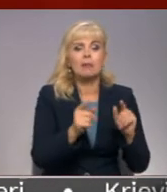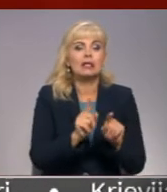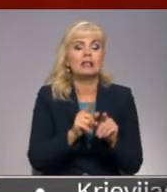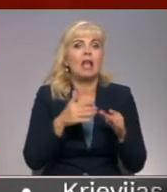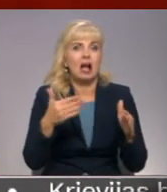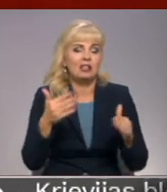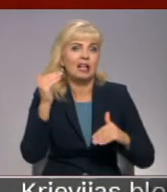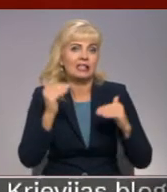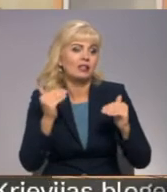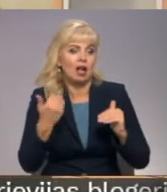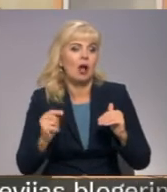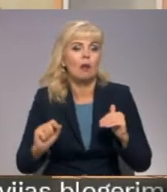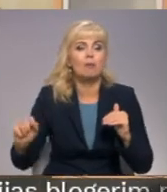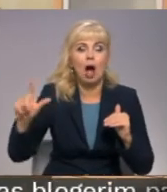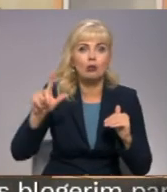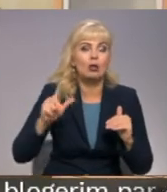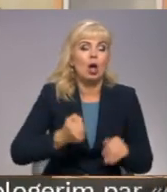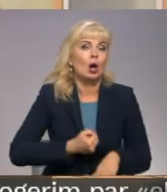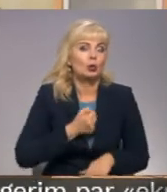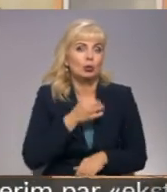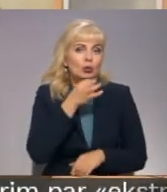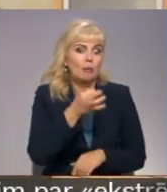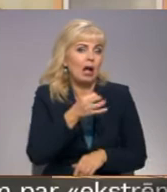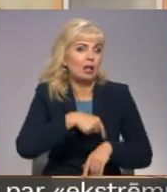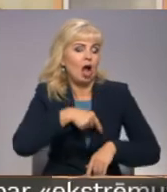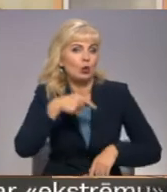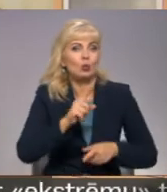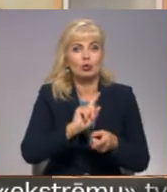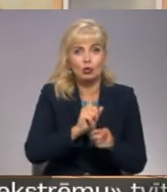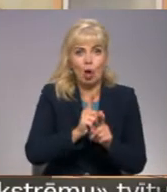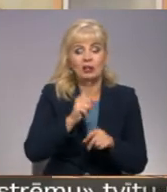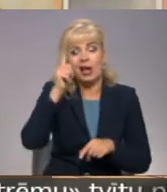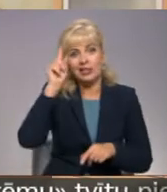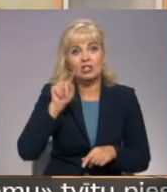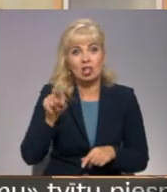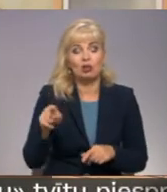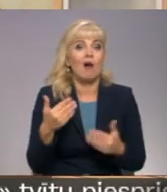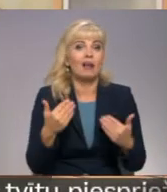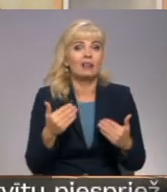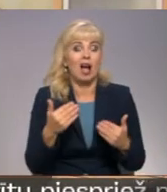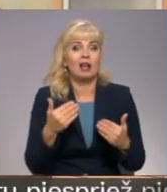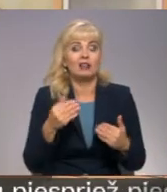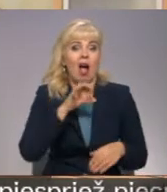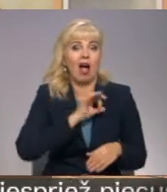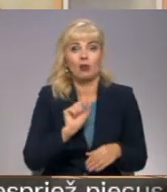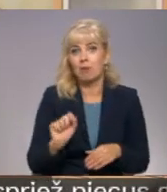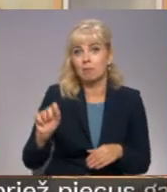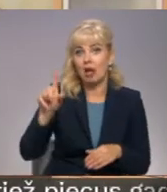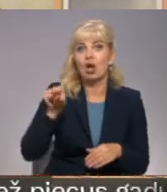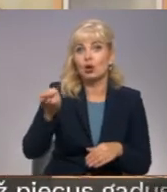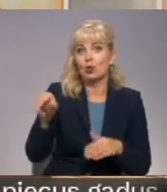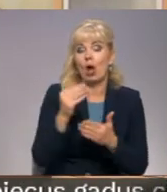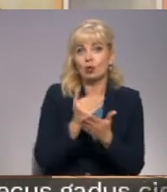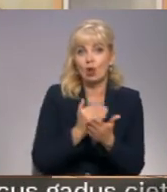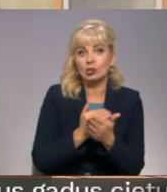kritērija paaugstinājušies. Grūti pateikt, kā jūtās skolotāji, zinot to, ka viņiem tagad augu pacels uz tiem nosacījumiem,